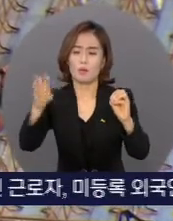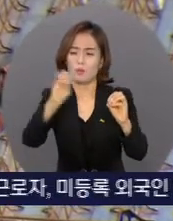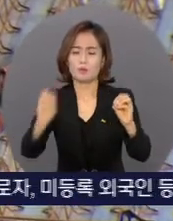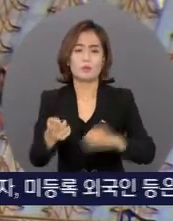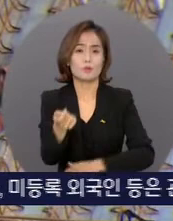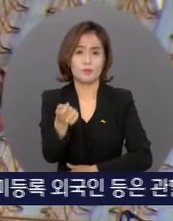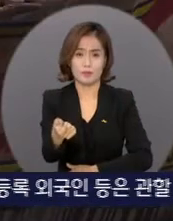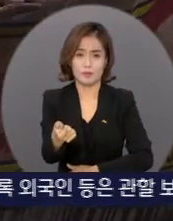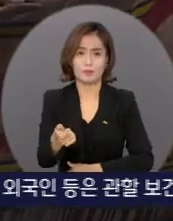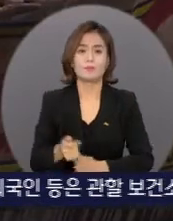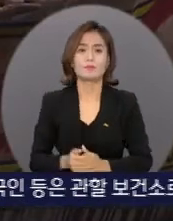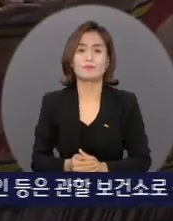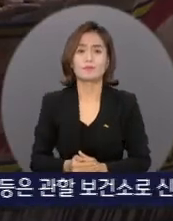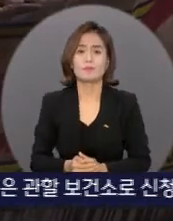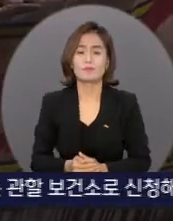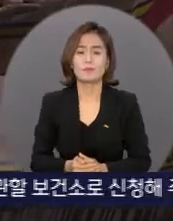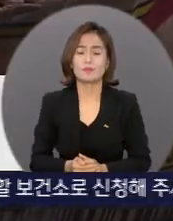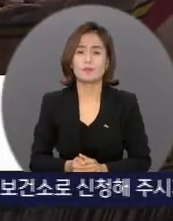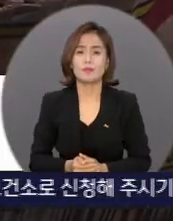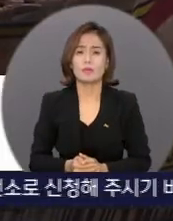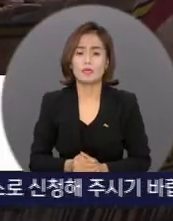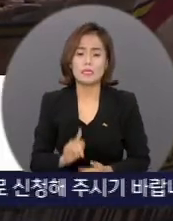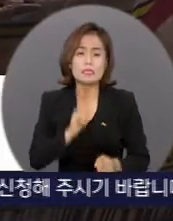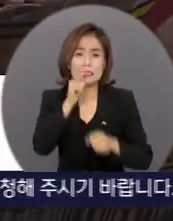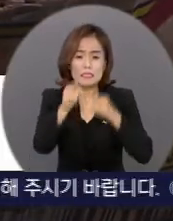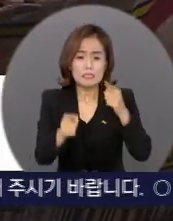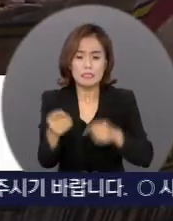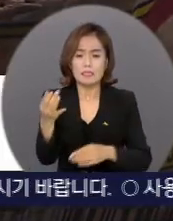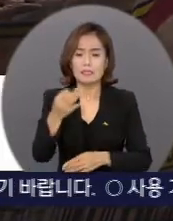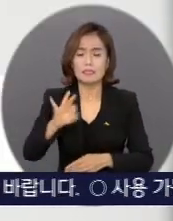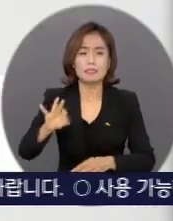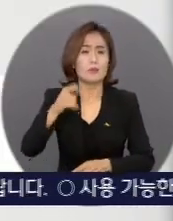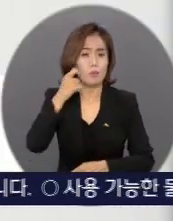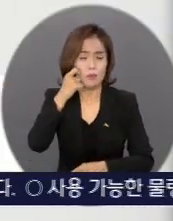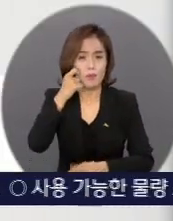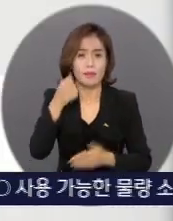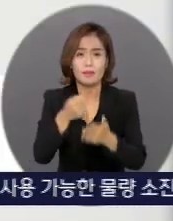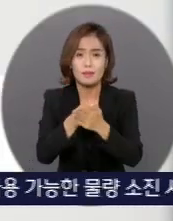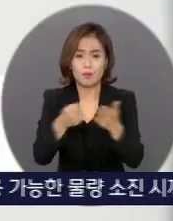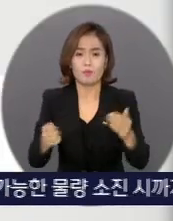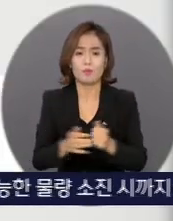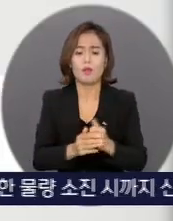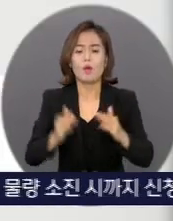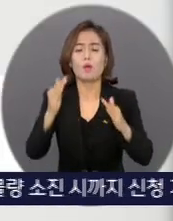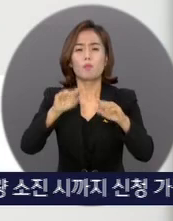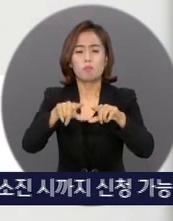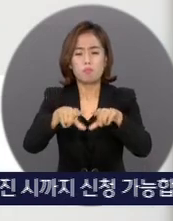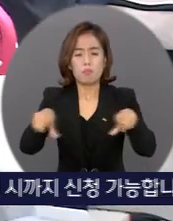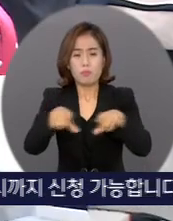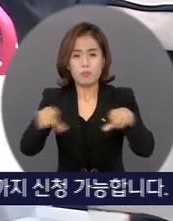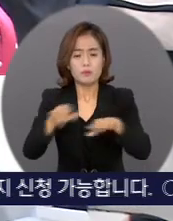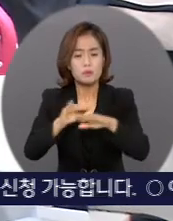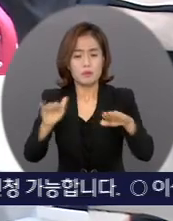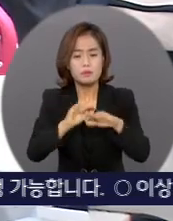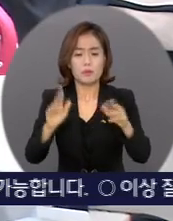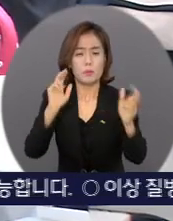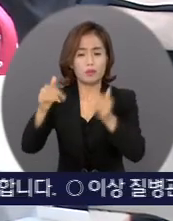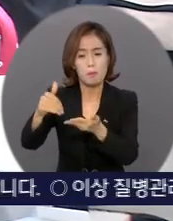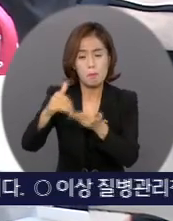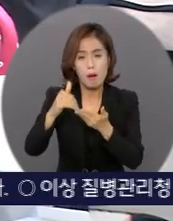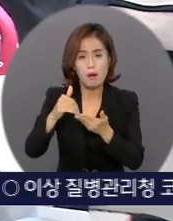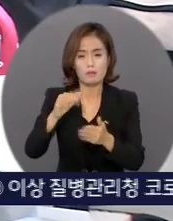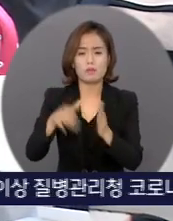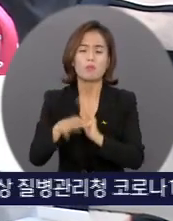정도에 그치고 있습니다. 이처럼 신청을 해도 인정을 받지 못하니 공상 처리를 하자는 회사의 제안을 받아들이는